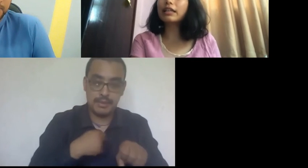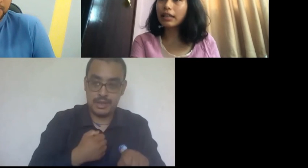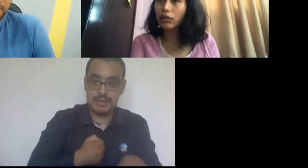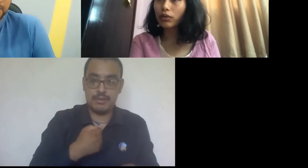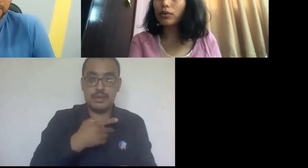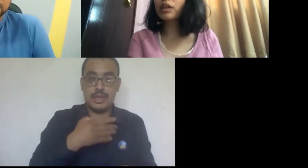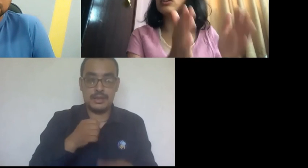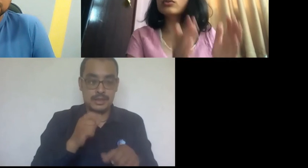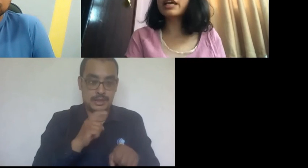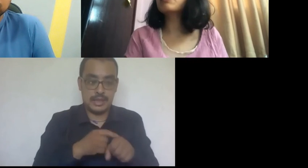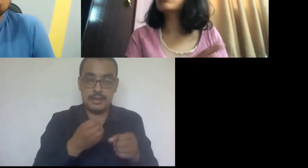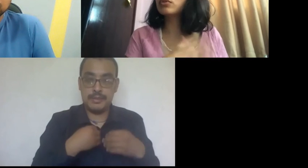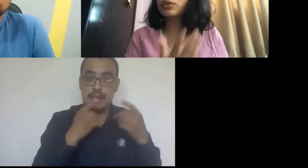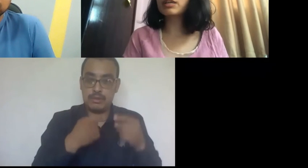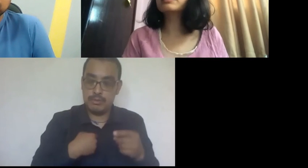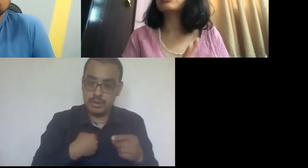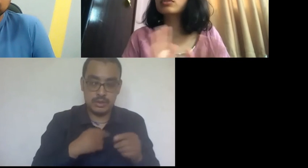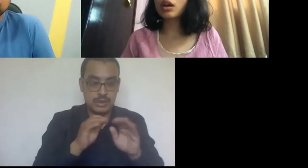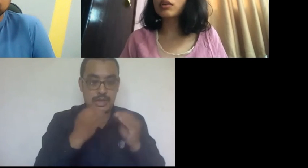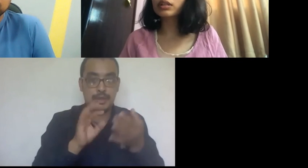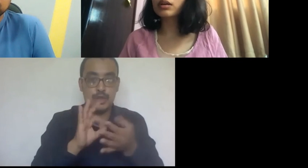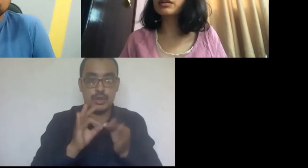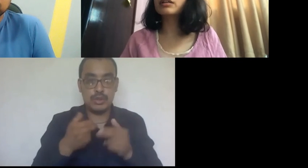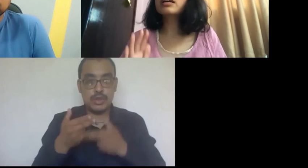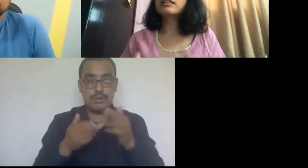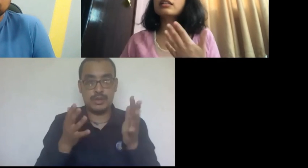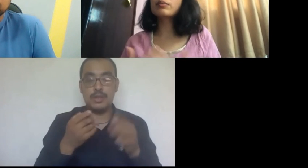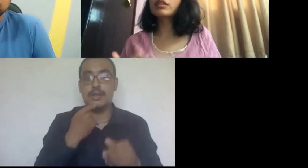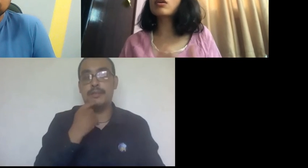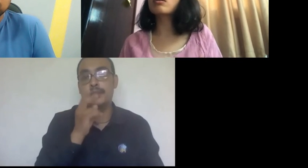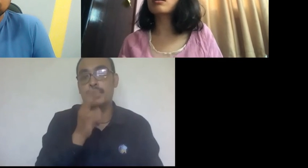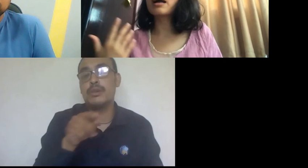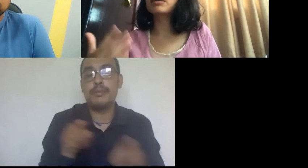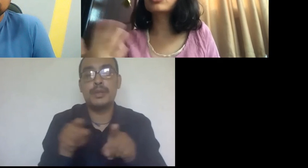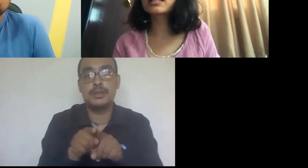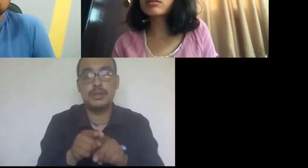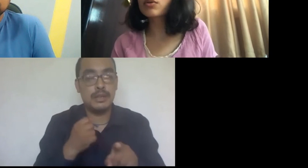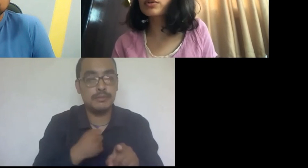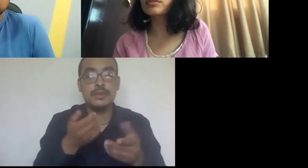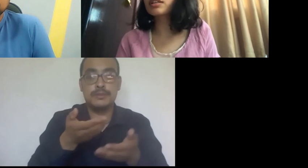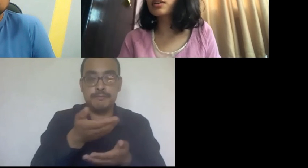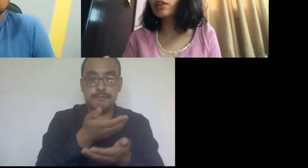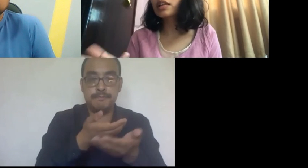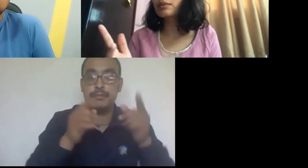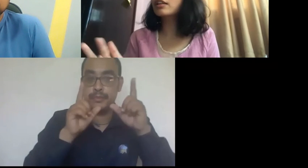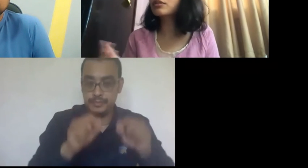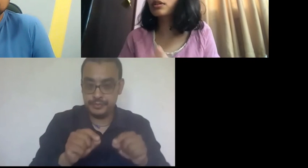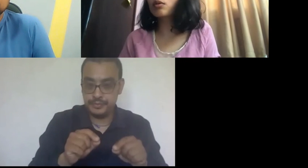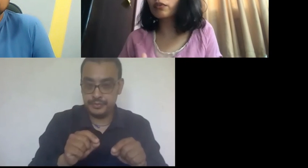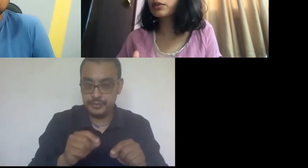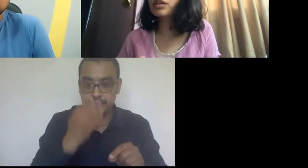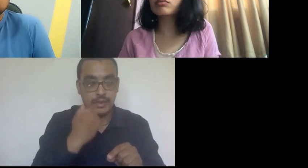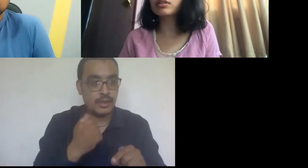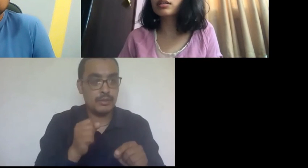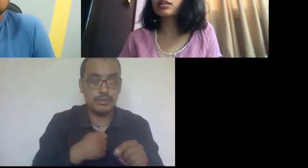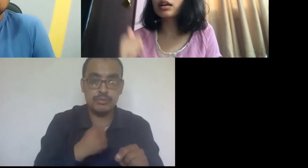लागि लिएको हो, यो टाइममा म सोसियल मिडियाहरू चलाउँदिनँ भनेर त्यसरी पनि हामीले सेयर चाहिँ गर्नुपर्ने हुन्छ। किनभने फेरि यसमा रिलेसनसिप